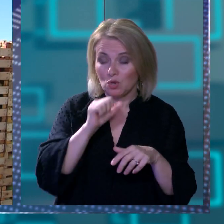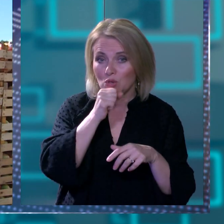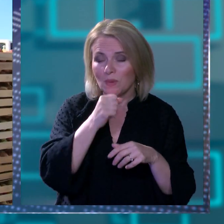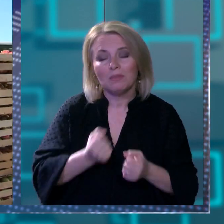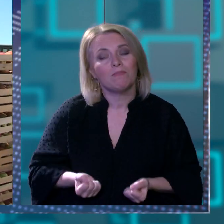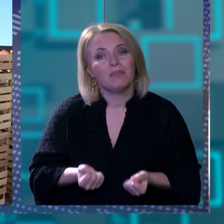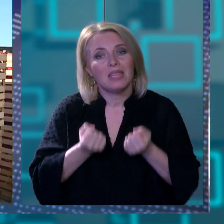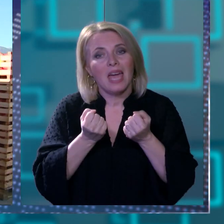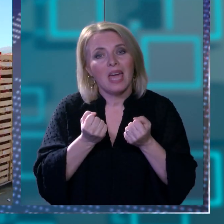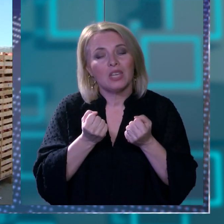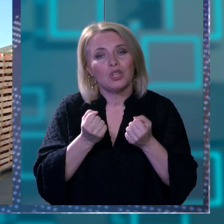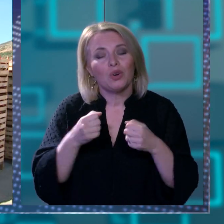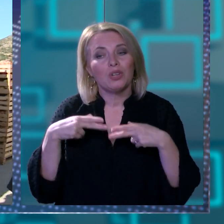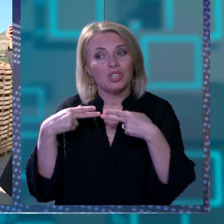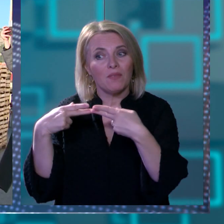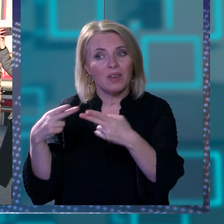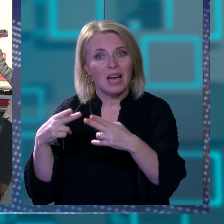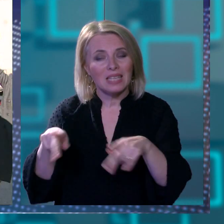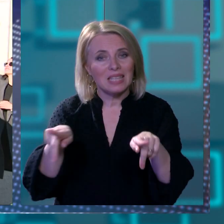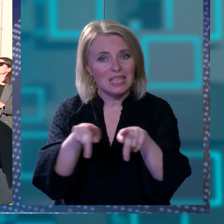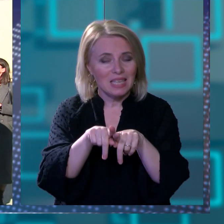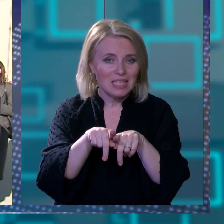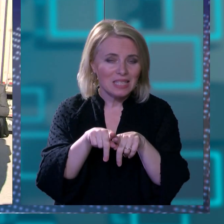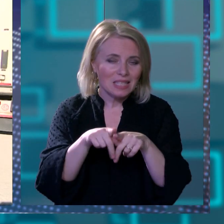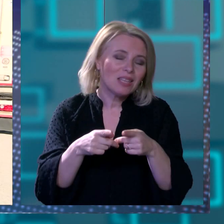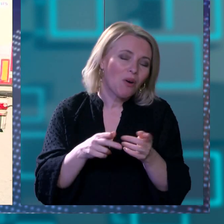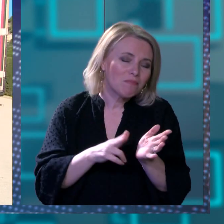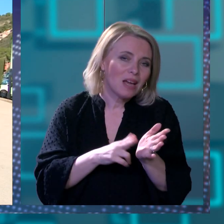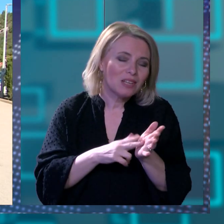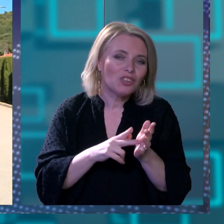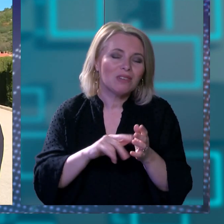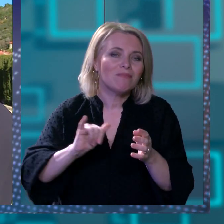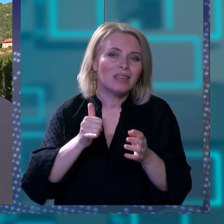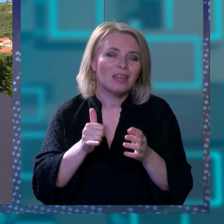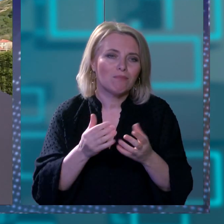biti uzvratiti istom mjerom, jer standard je postavljen dosta visoko.